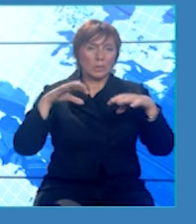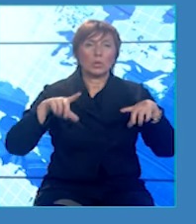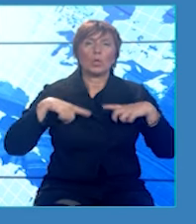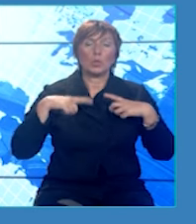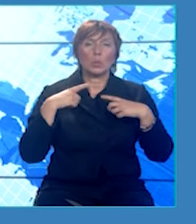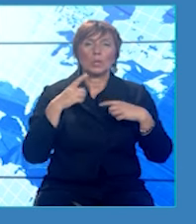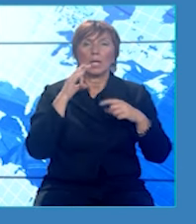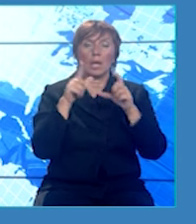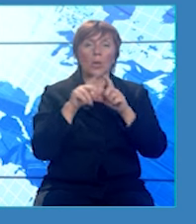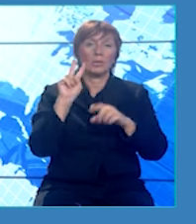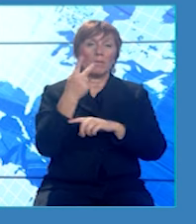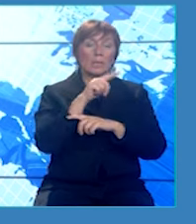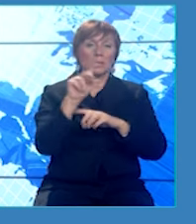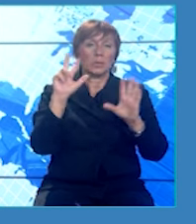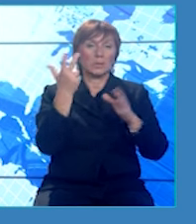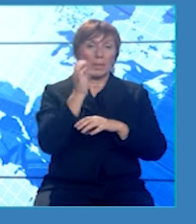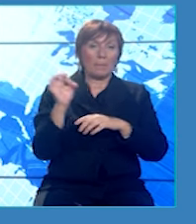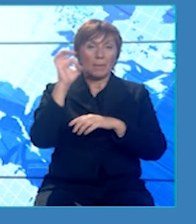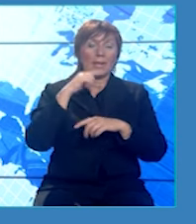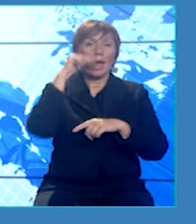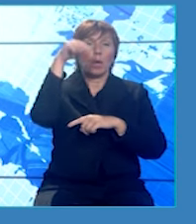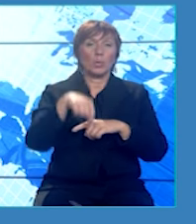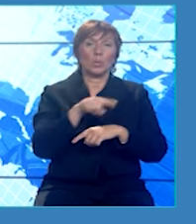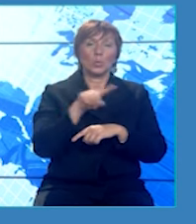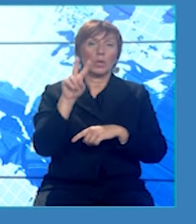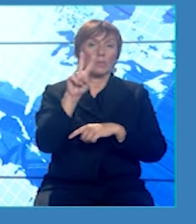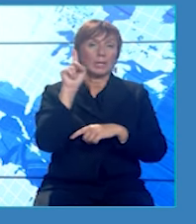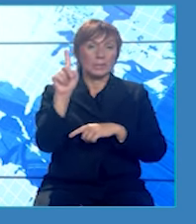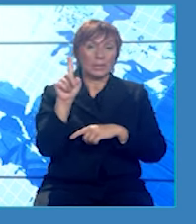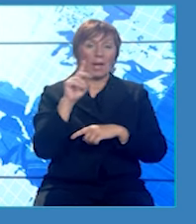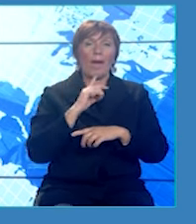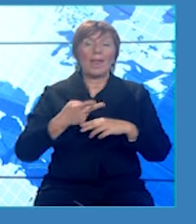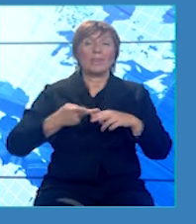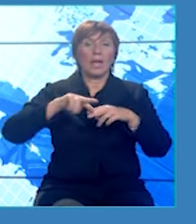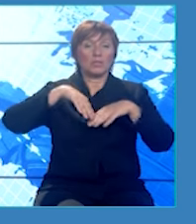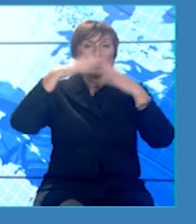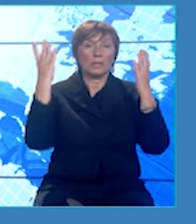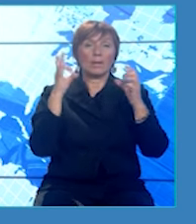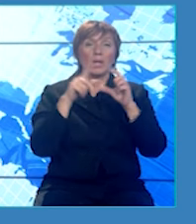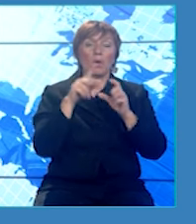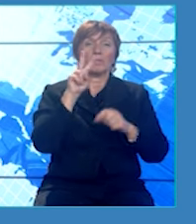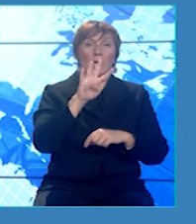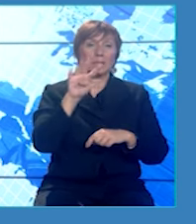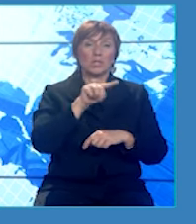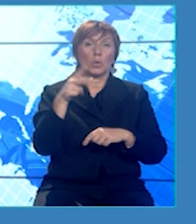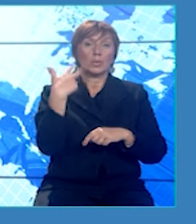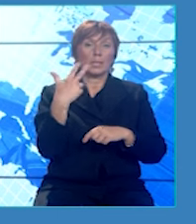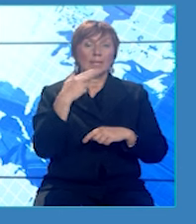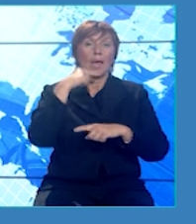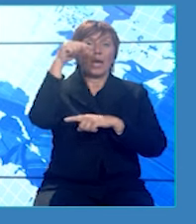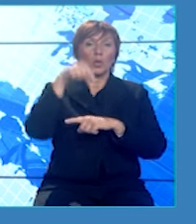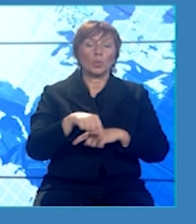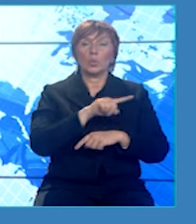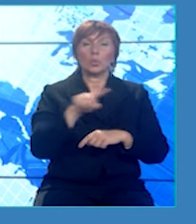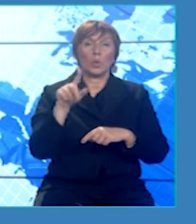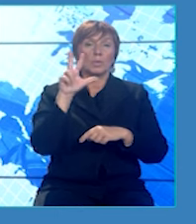Jutarnja temperatura zraka od 12 do 18, na jugu do 21, a najviša dnevna od 24 do 30, na